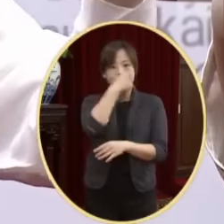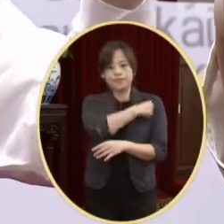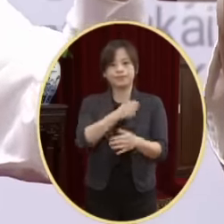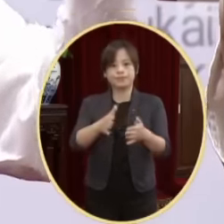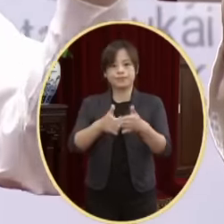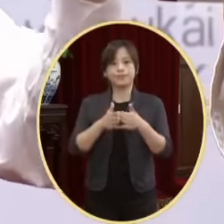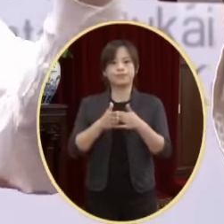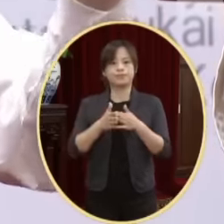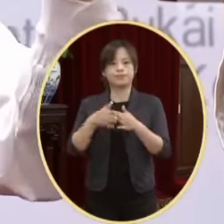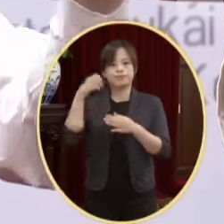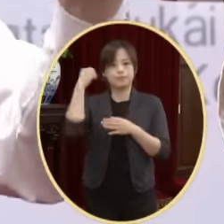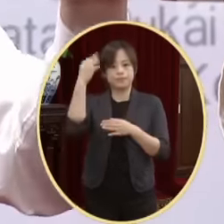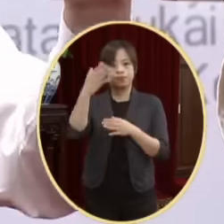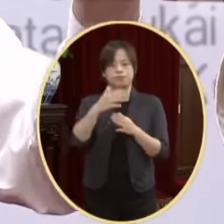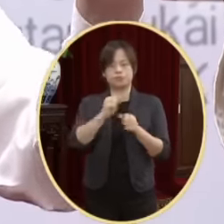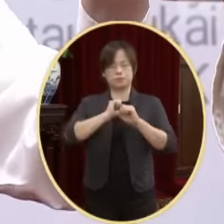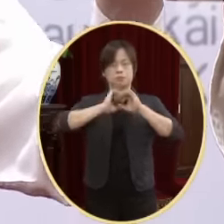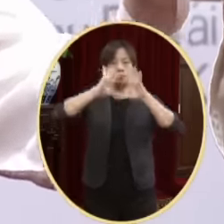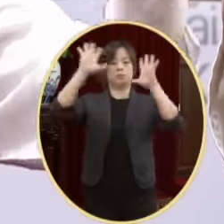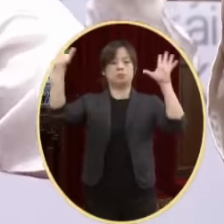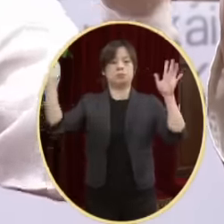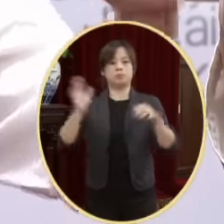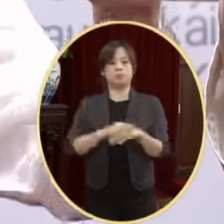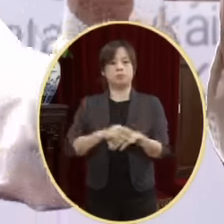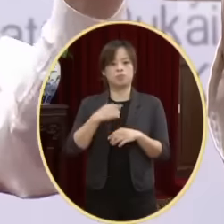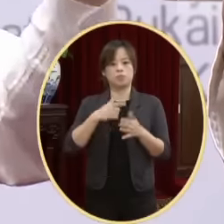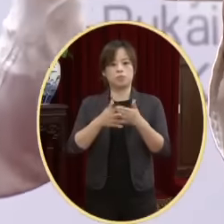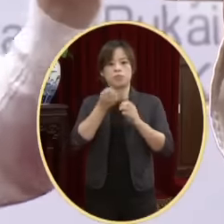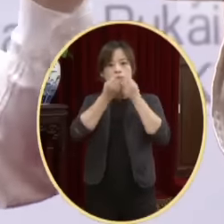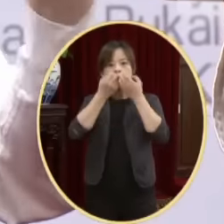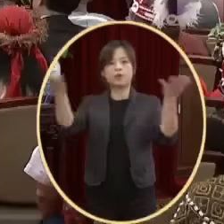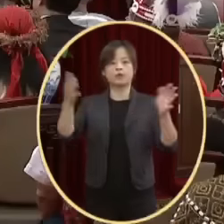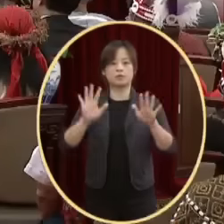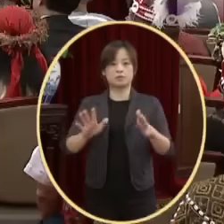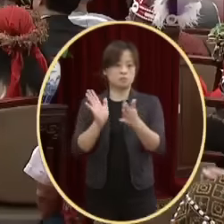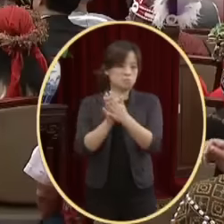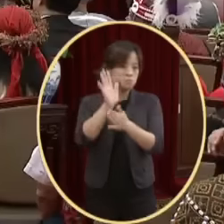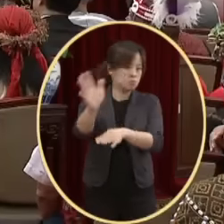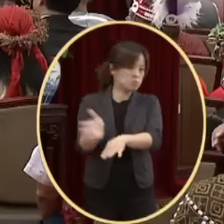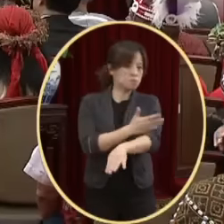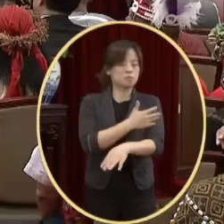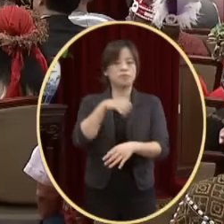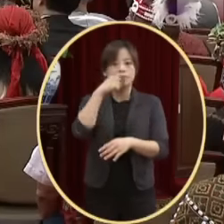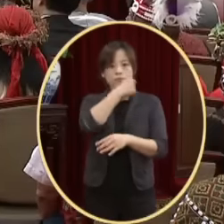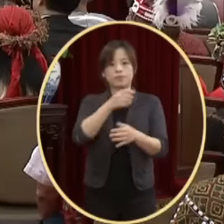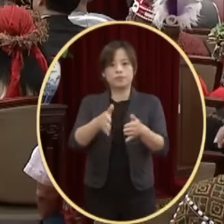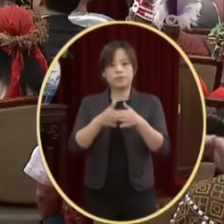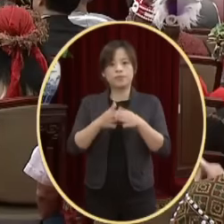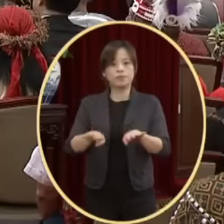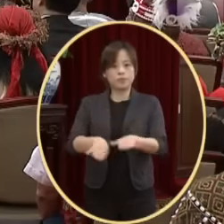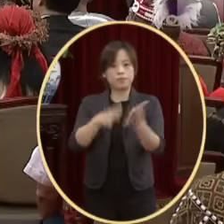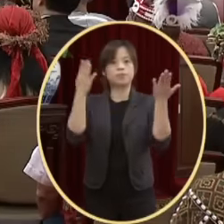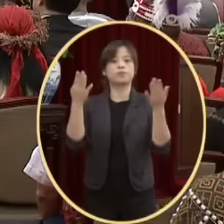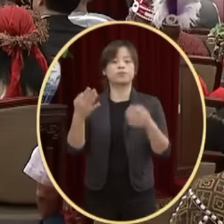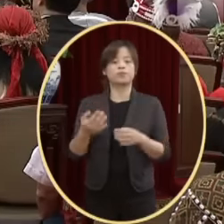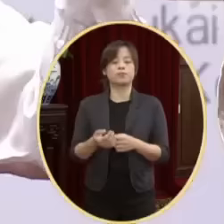要兴起发光，我要宣告今天以后台湾要开